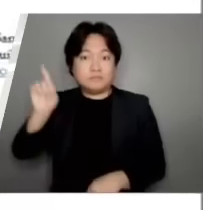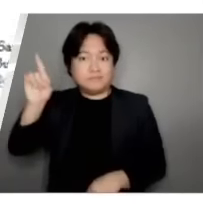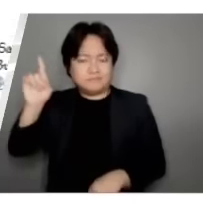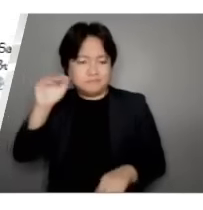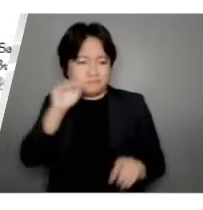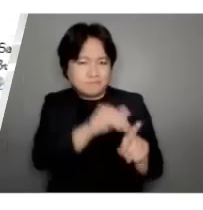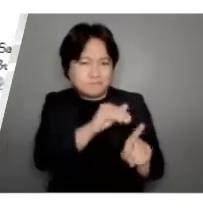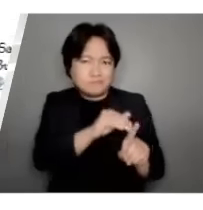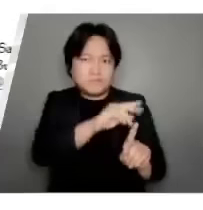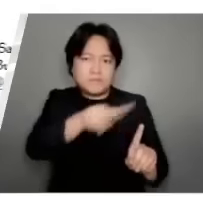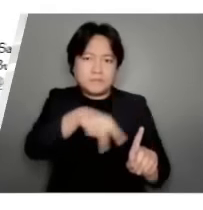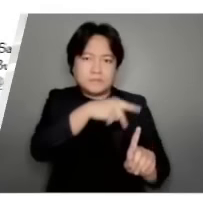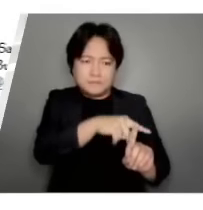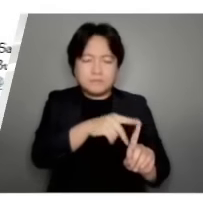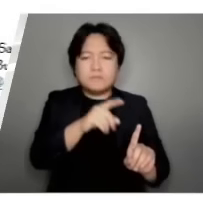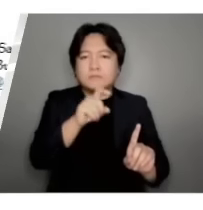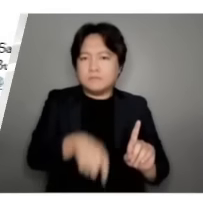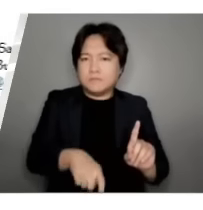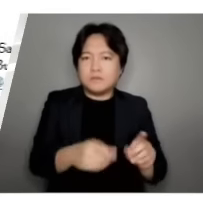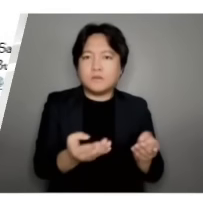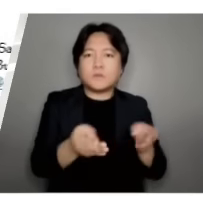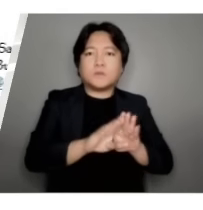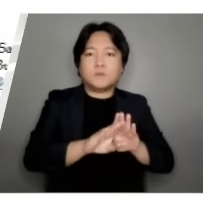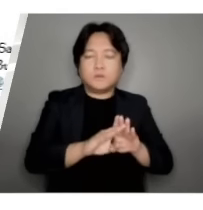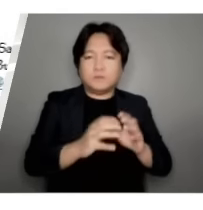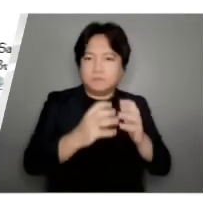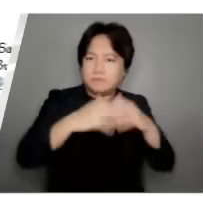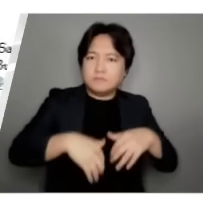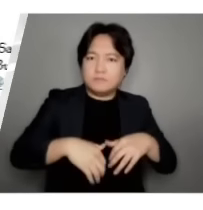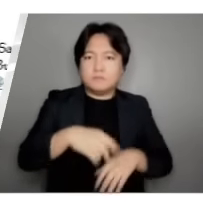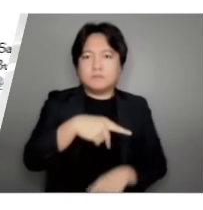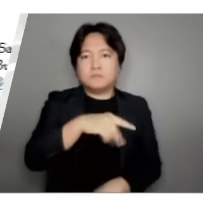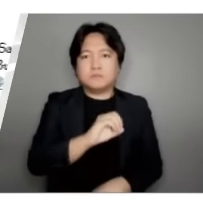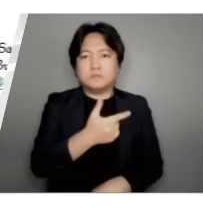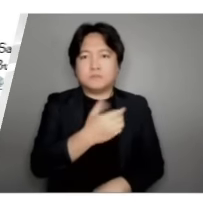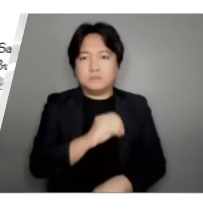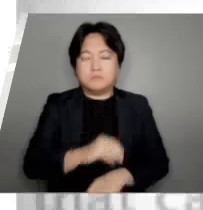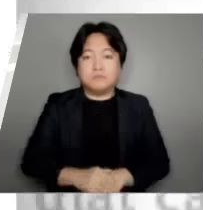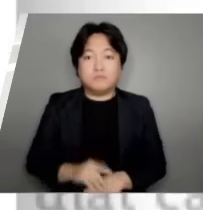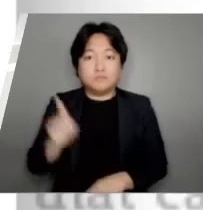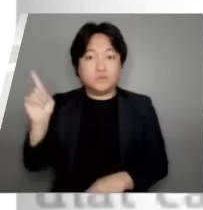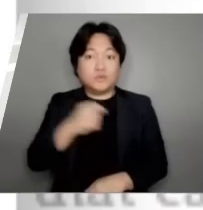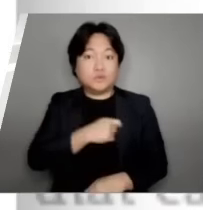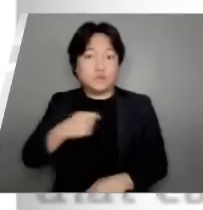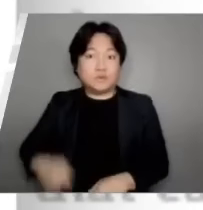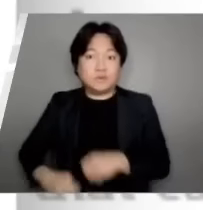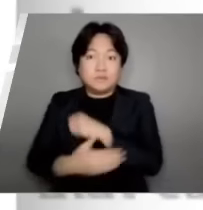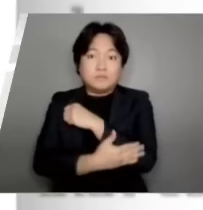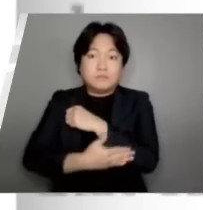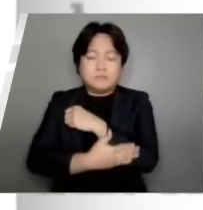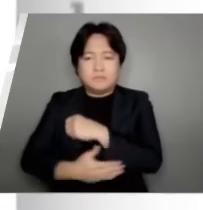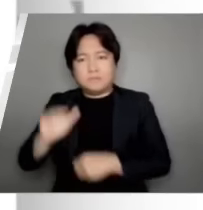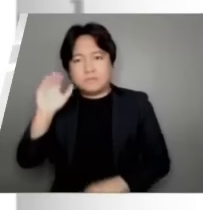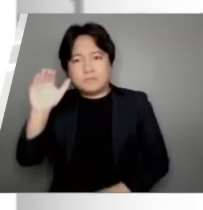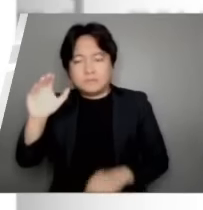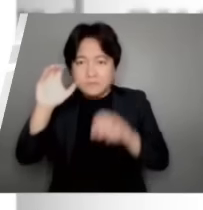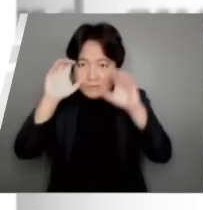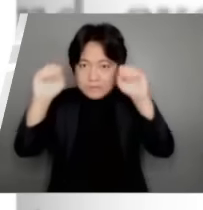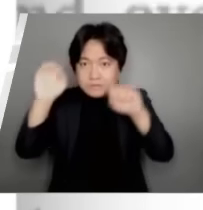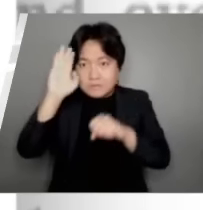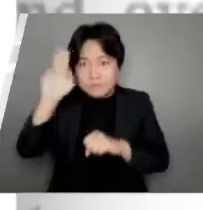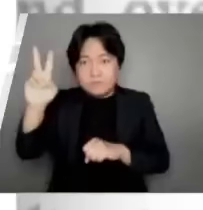Isa yan sa mga basehang pinunto sa isang open letter kay Pangulong Bongbong Marcos para kanselahin ng PAGCOR ang lisensya ng